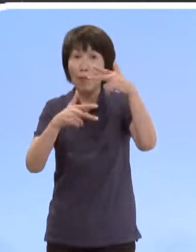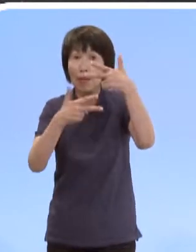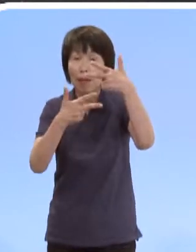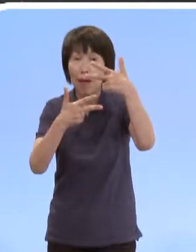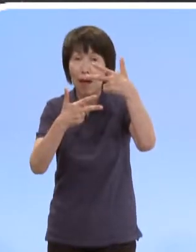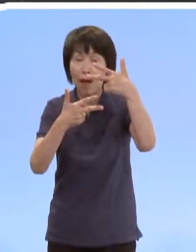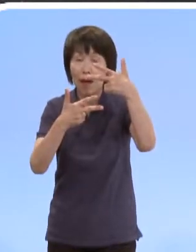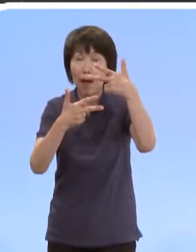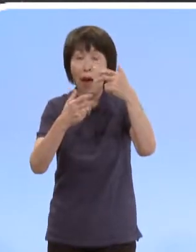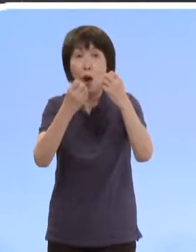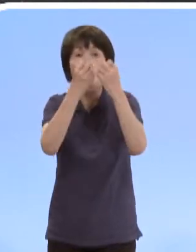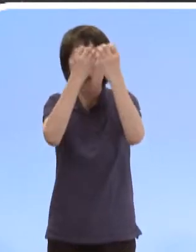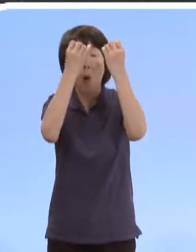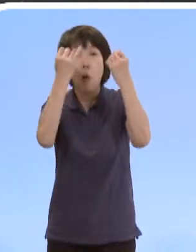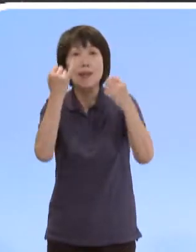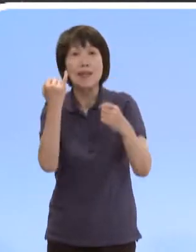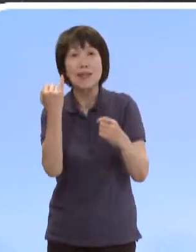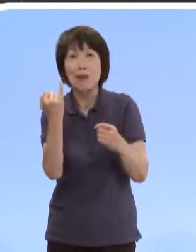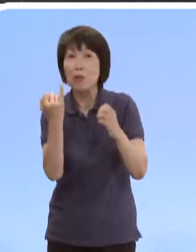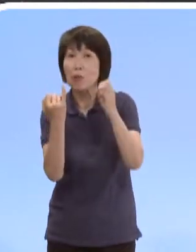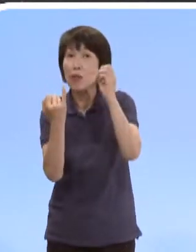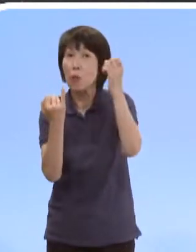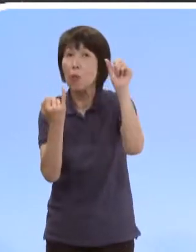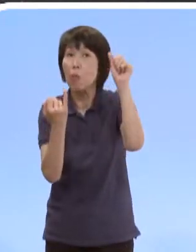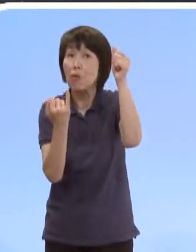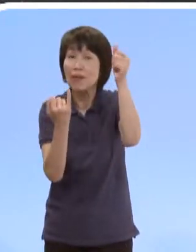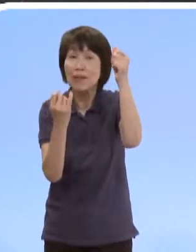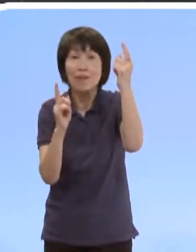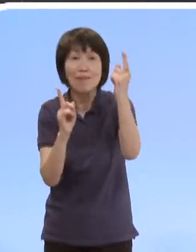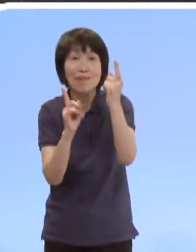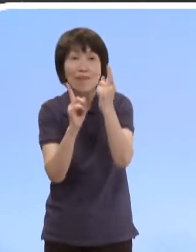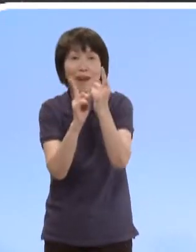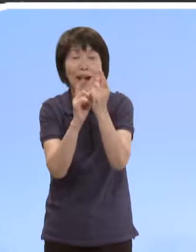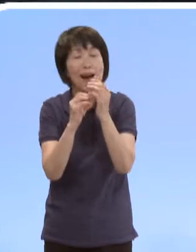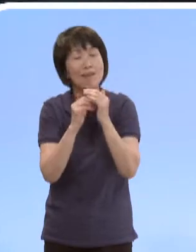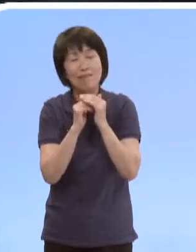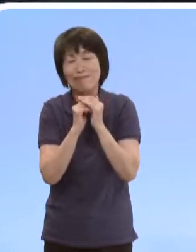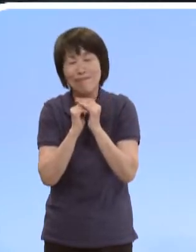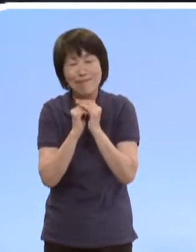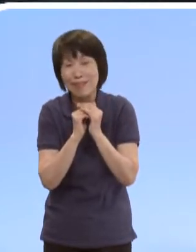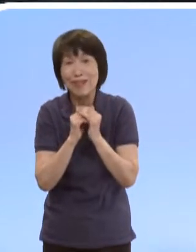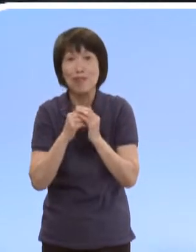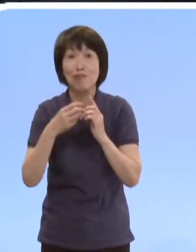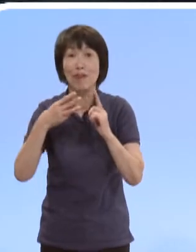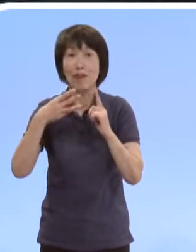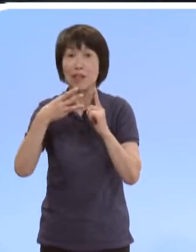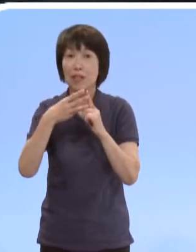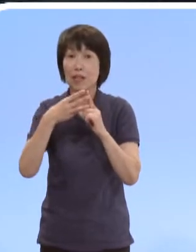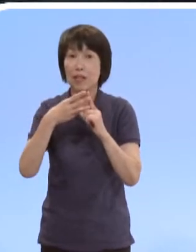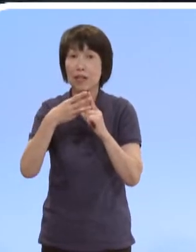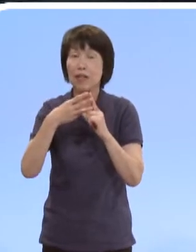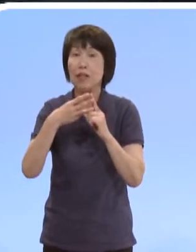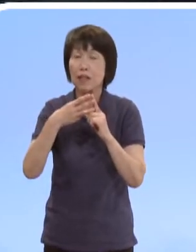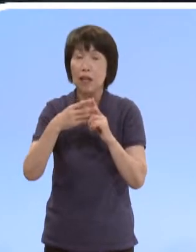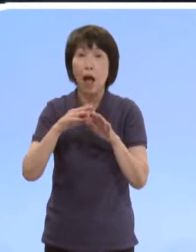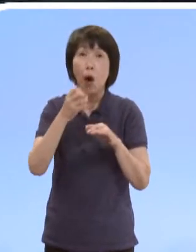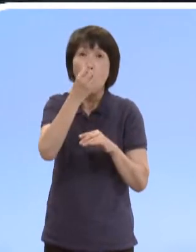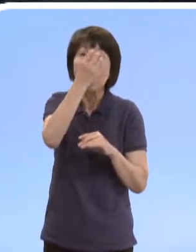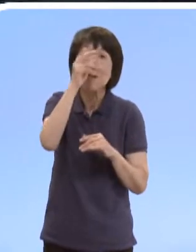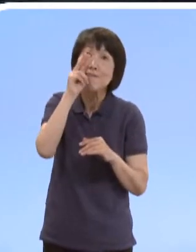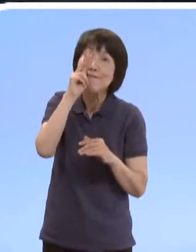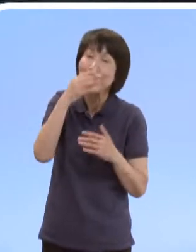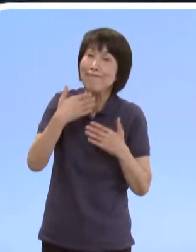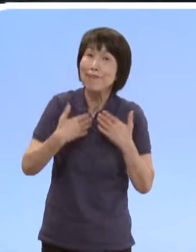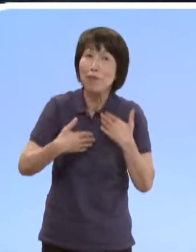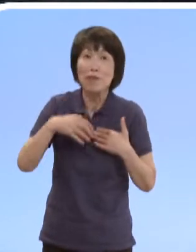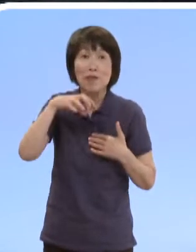夕。織姫と彦星が会えるロマンチックな日。そんな七夕にちなんで星が楽し